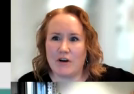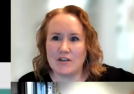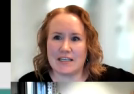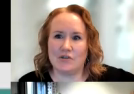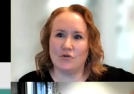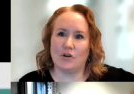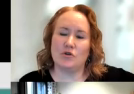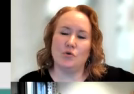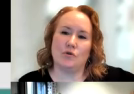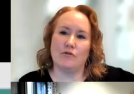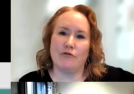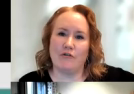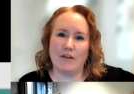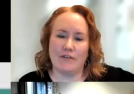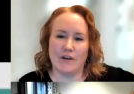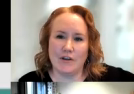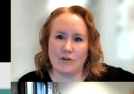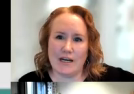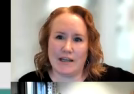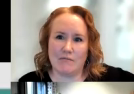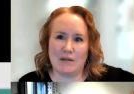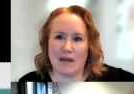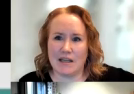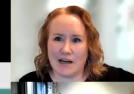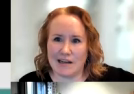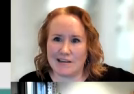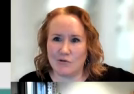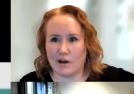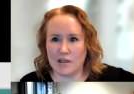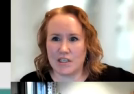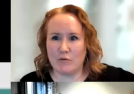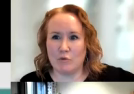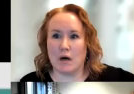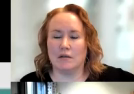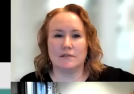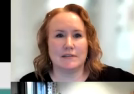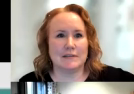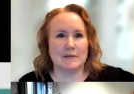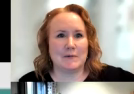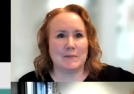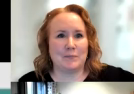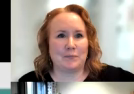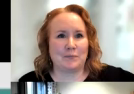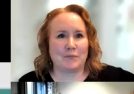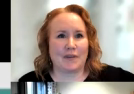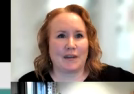hvorfor privat sektor holdes utenfor VAD? Toril, etter min mening dette total skivebom.